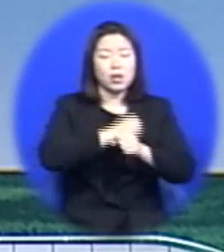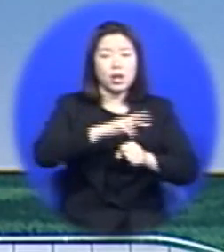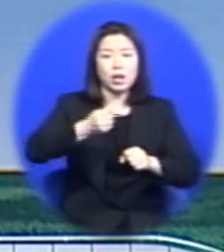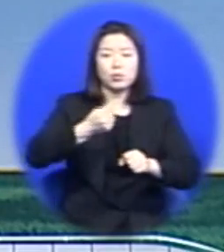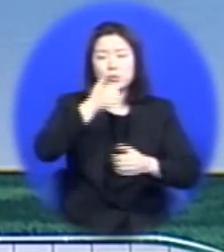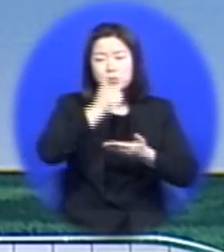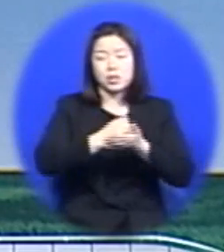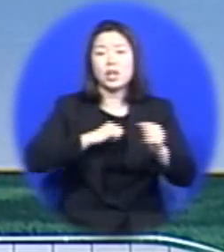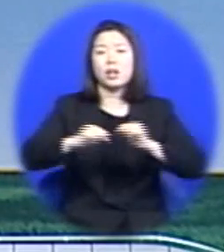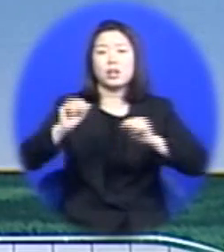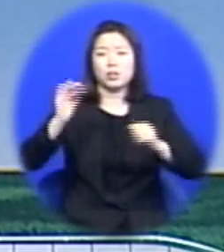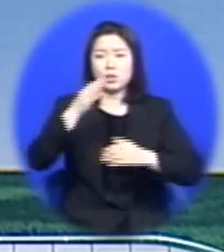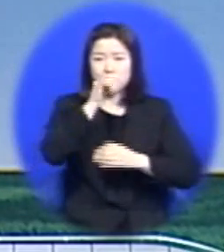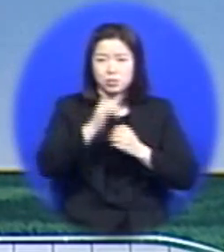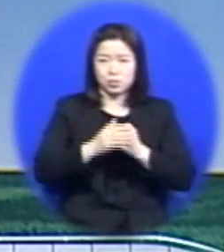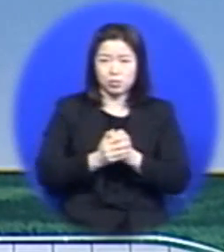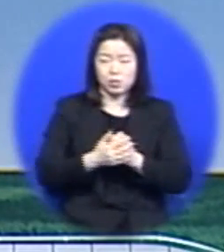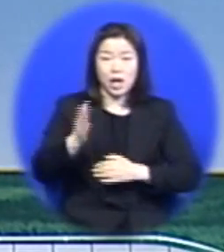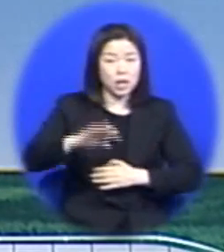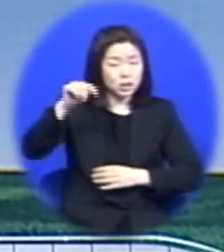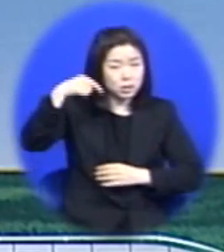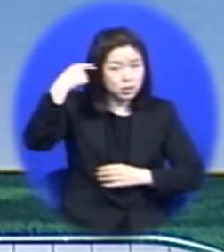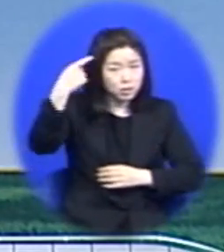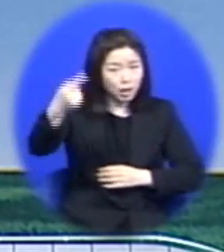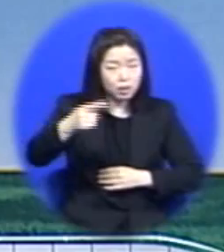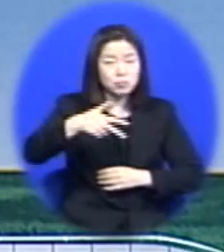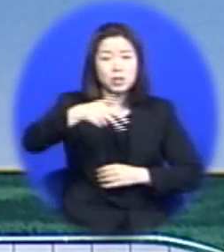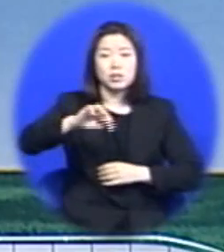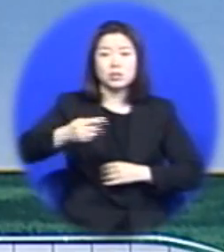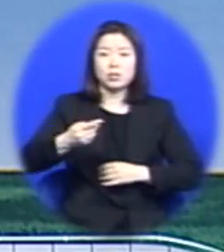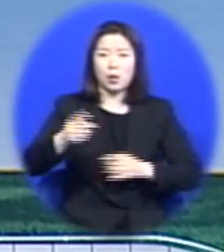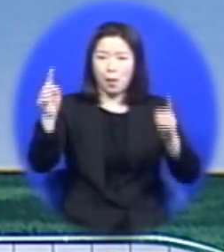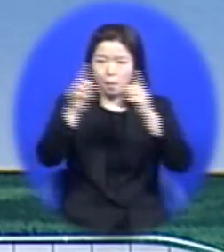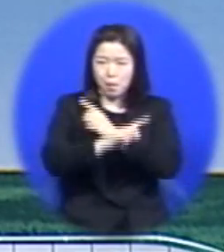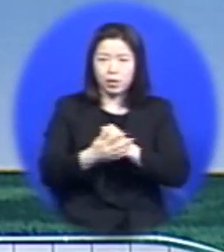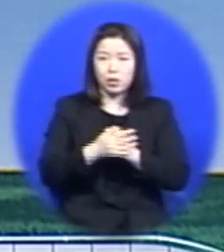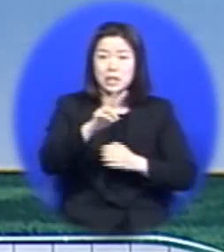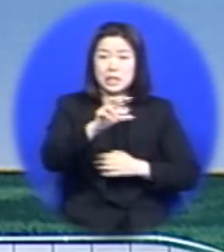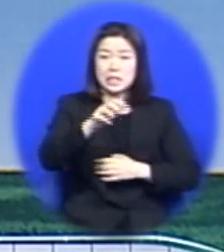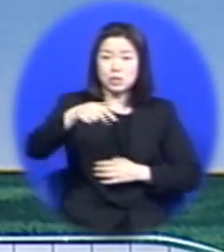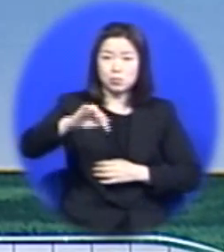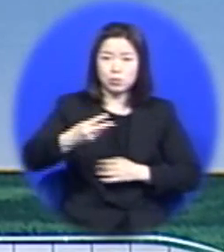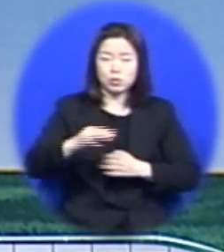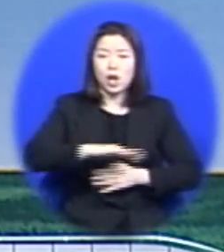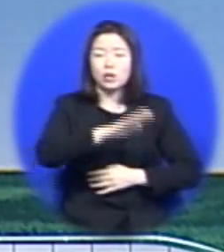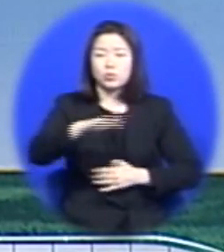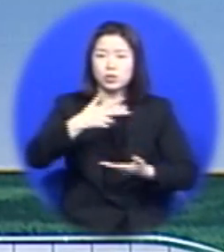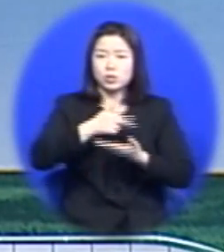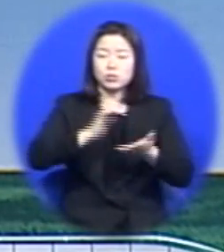그런데 그 다음 절에 갑자기 바뀝니다. 25절에 우리 주 예수 그리스도를 통하여